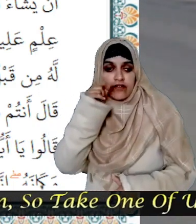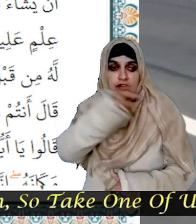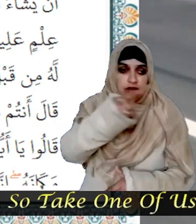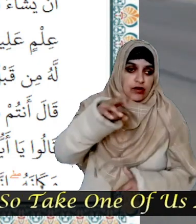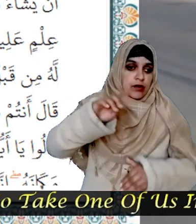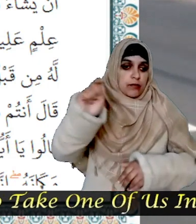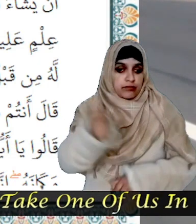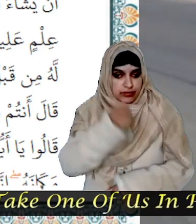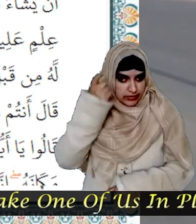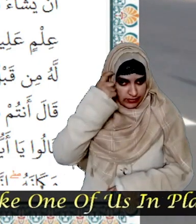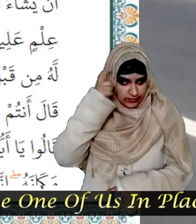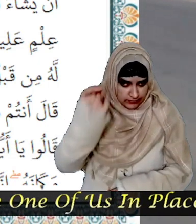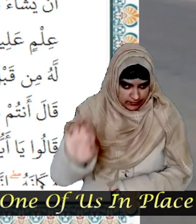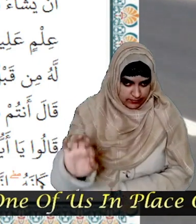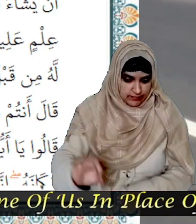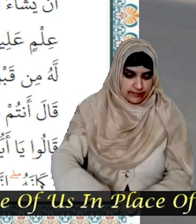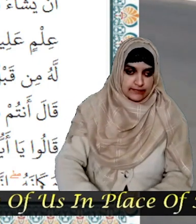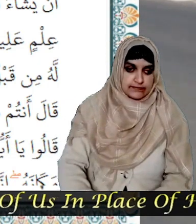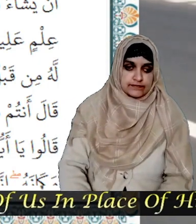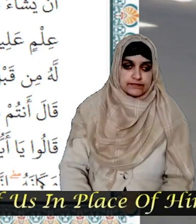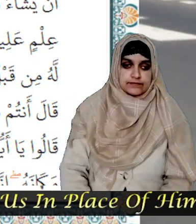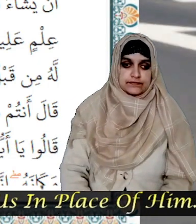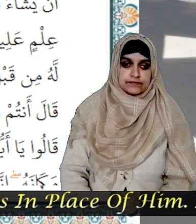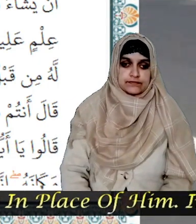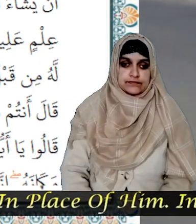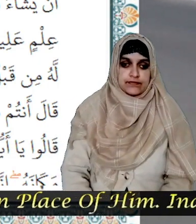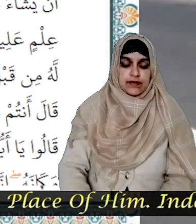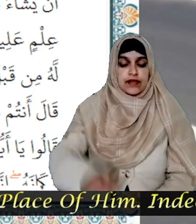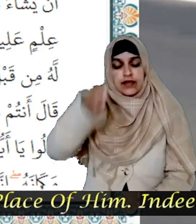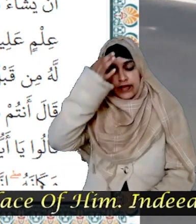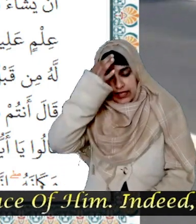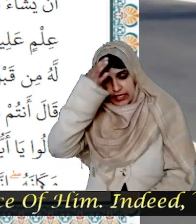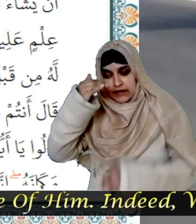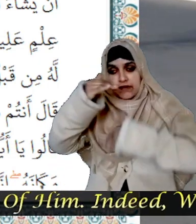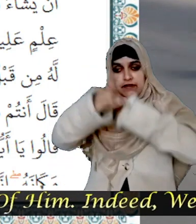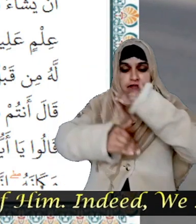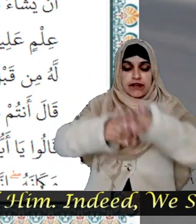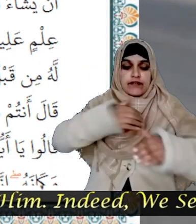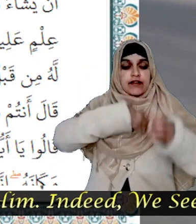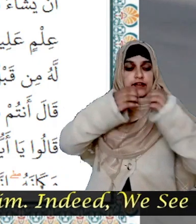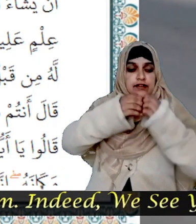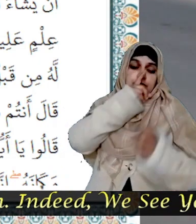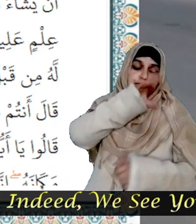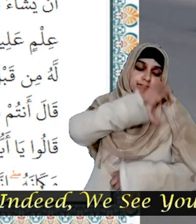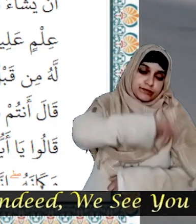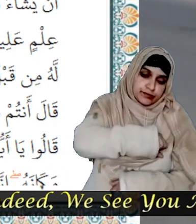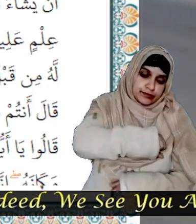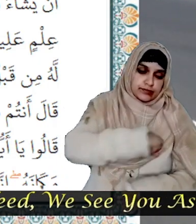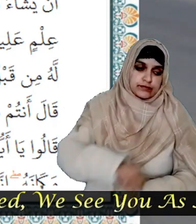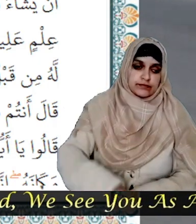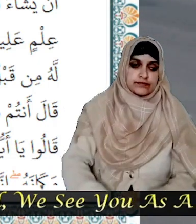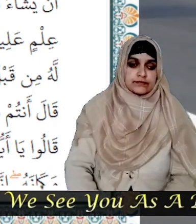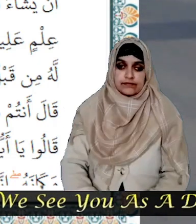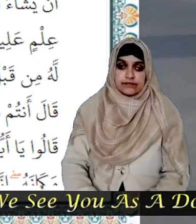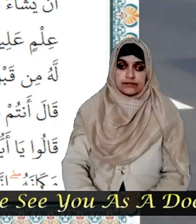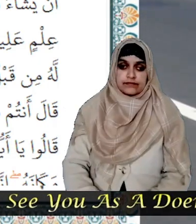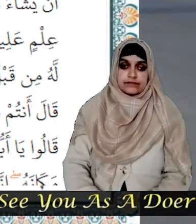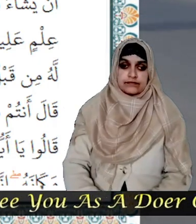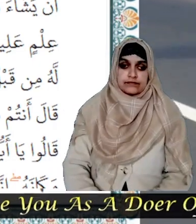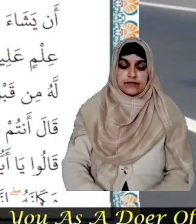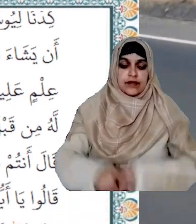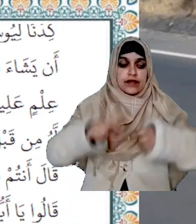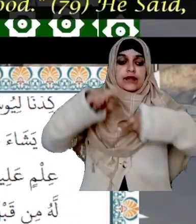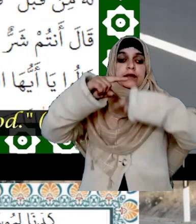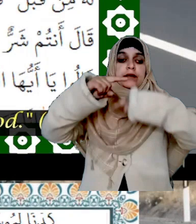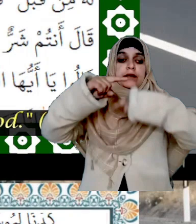جان أبلي ذاتو أمان دران ندلقي جان أبلي ذات أمان دران دلقي يعني نبي يوسف